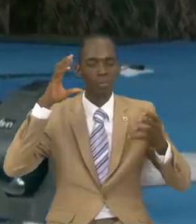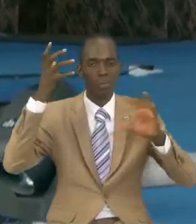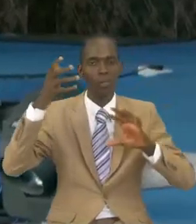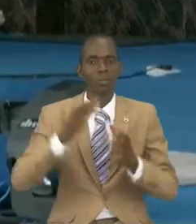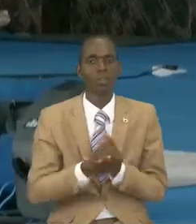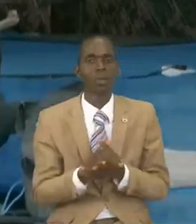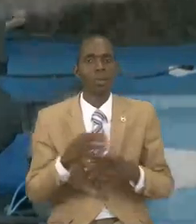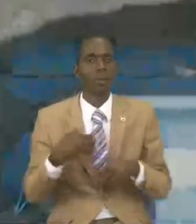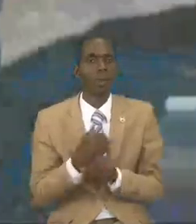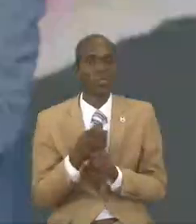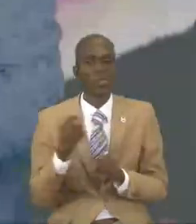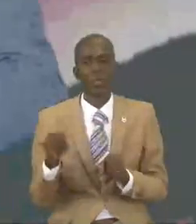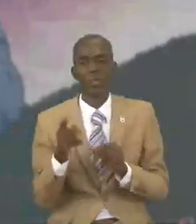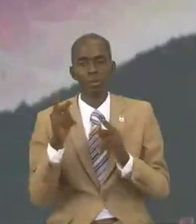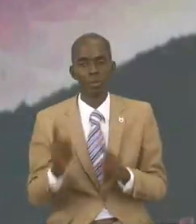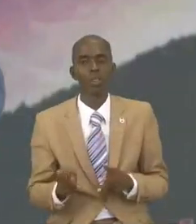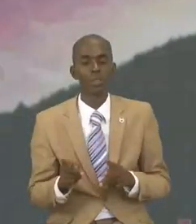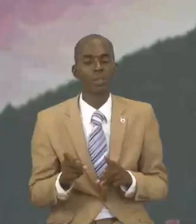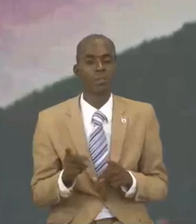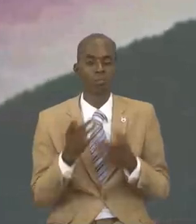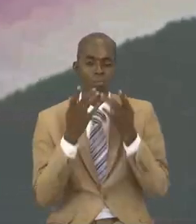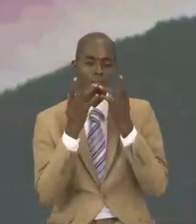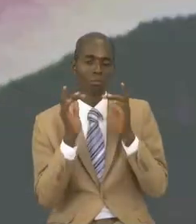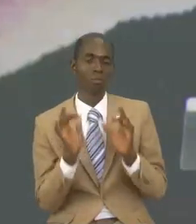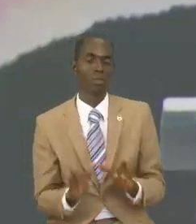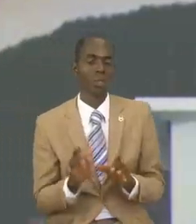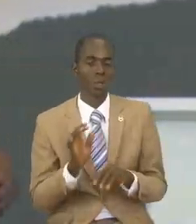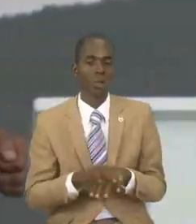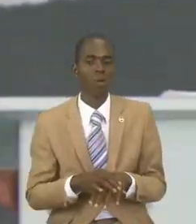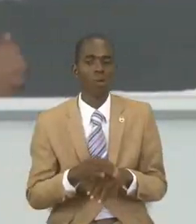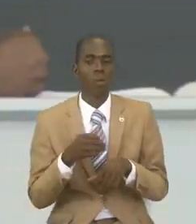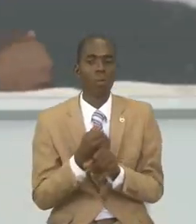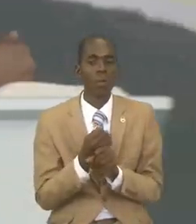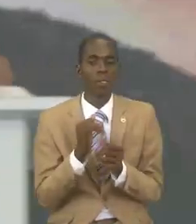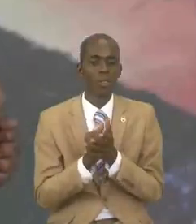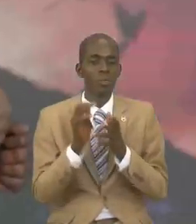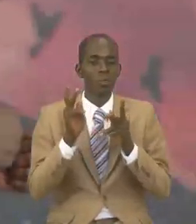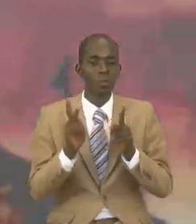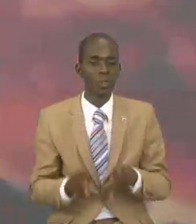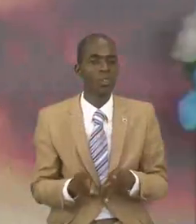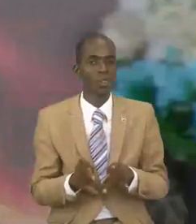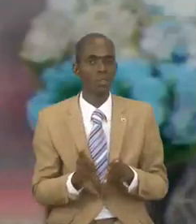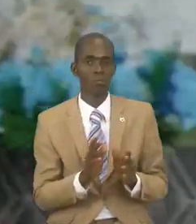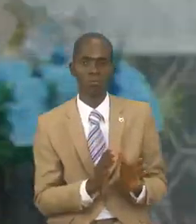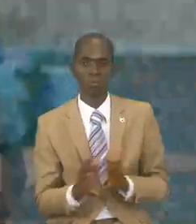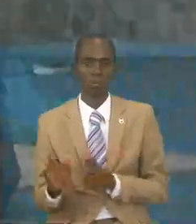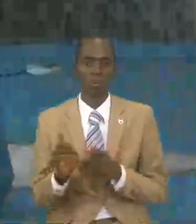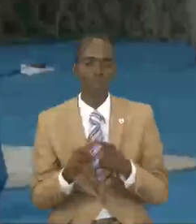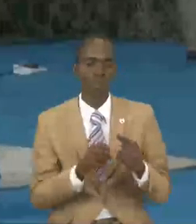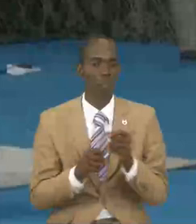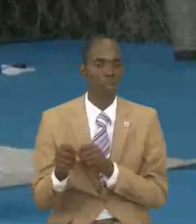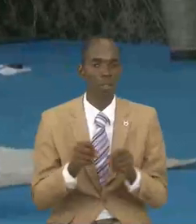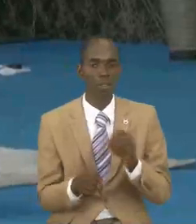d'énerver l'autre personne. Ce n'est pas à lui de désorganiser son prochain. Ce n'est pas à lui